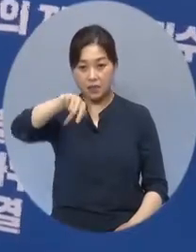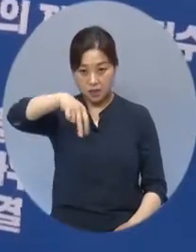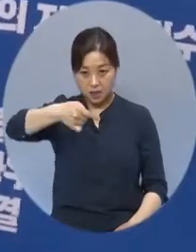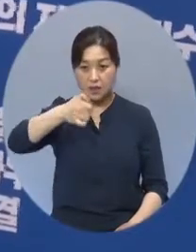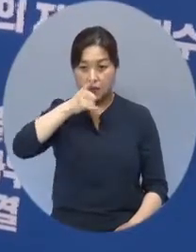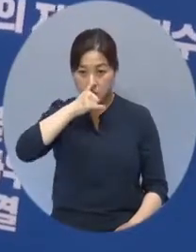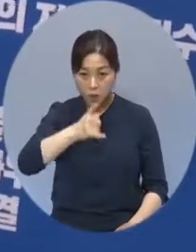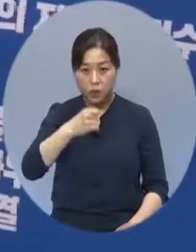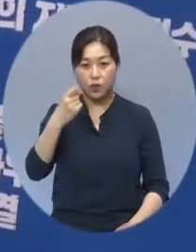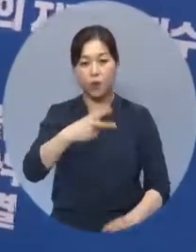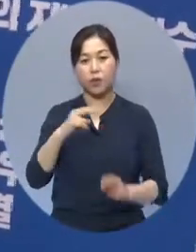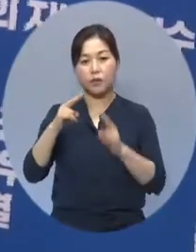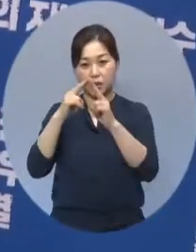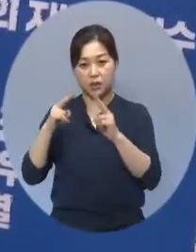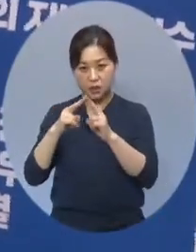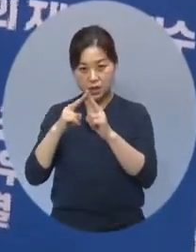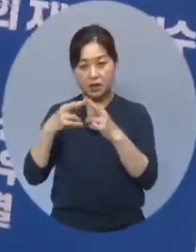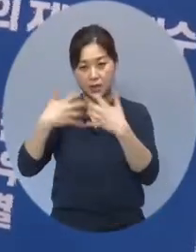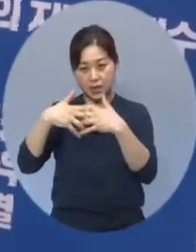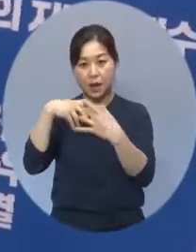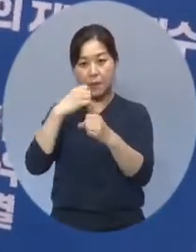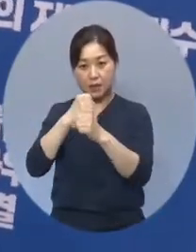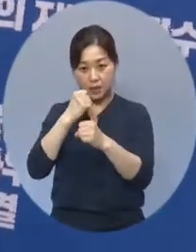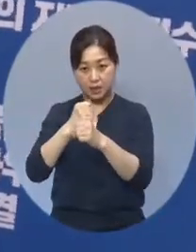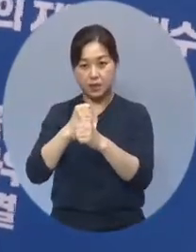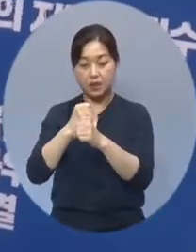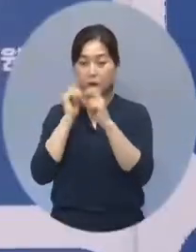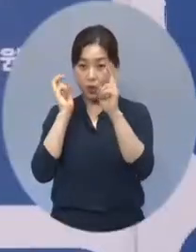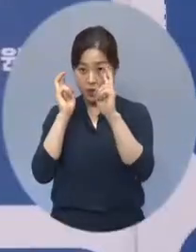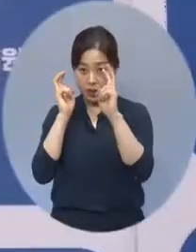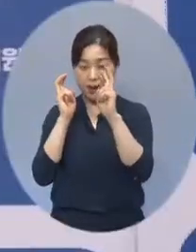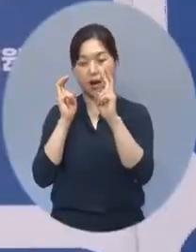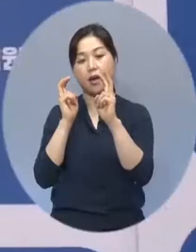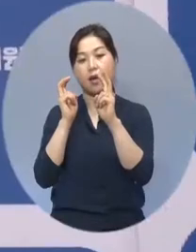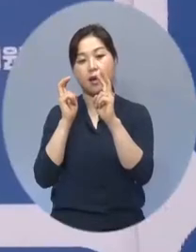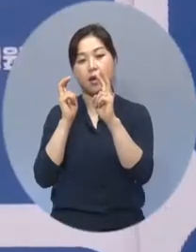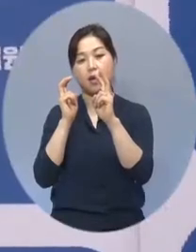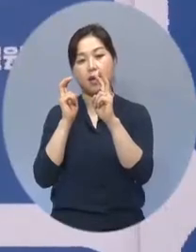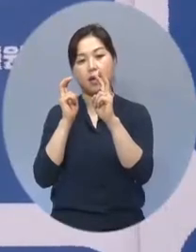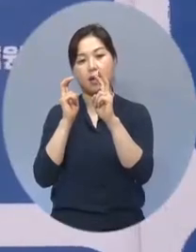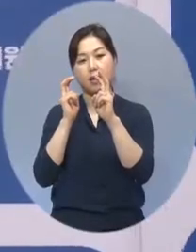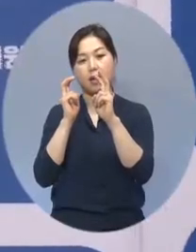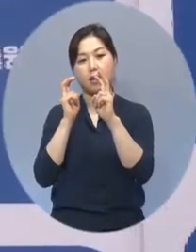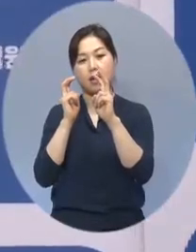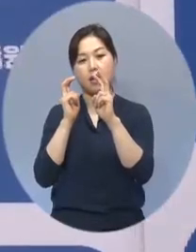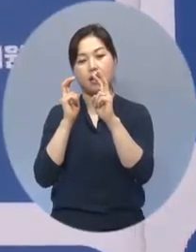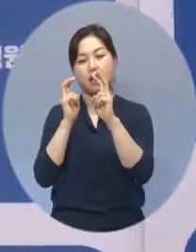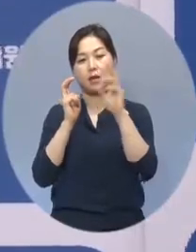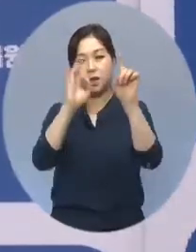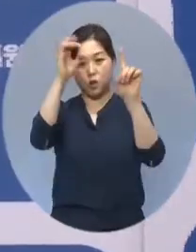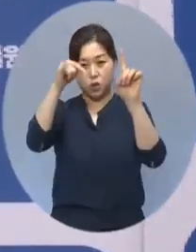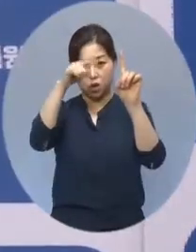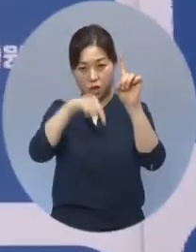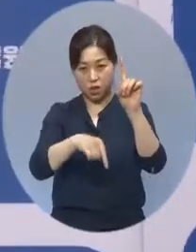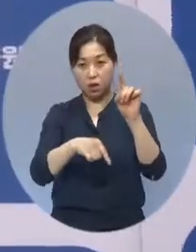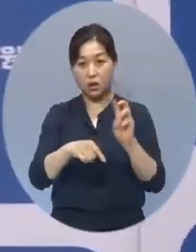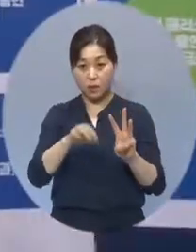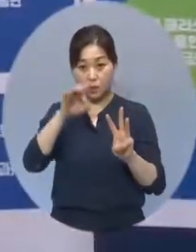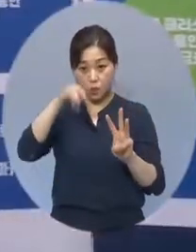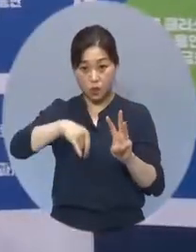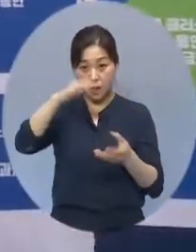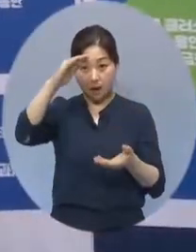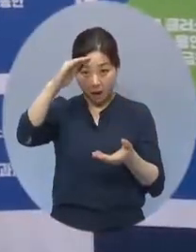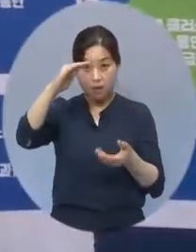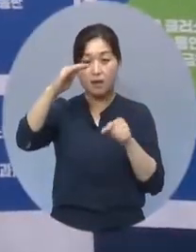반도체를 만드는 장비 회사인 뭐 품목별로 조금씩 다르지만 전부 3위 안에 들어가 1위부터 3위 안에 그렇죠. 들어가는